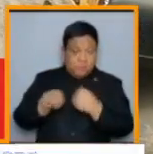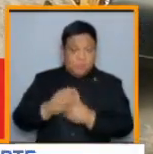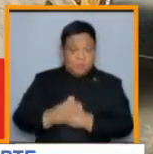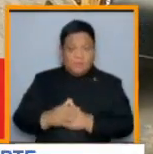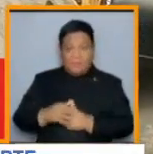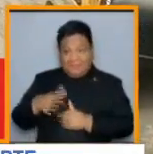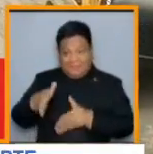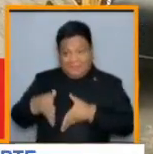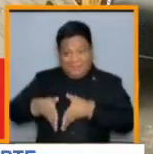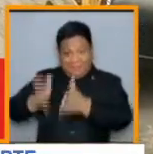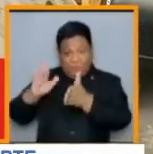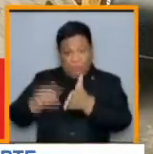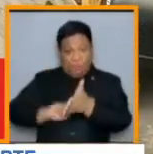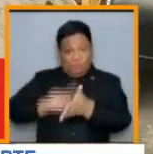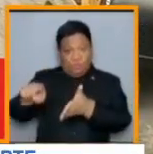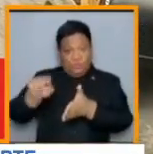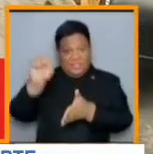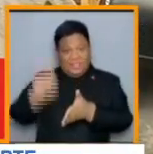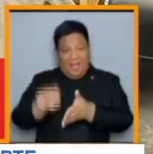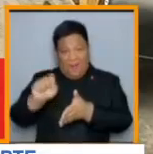saan nandito yung